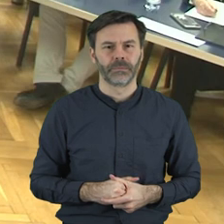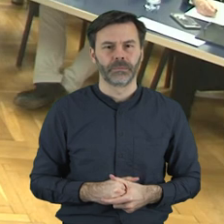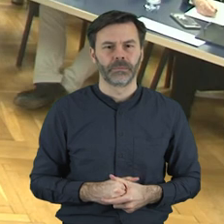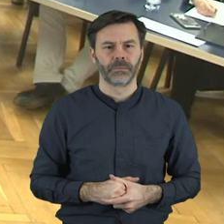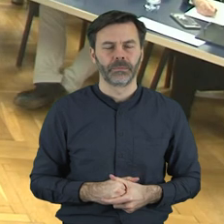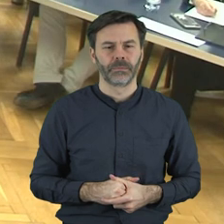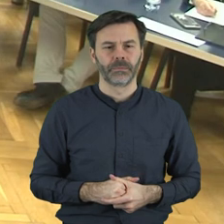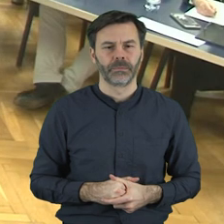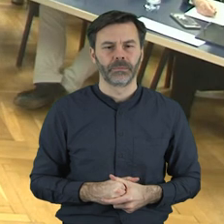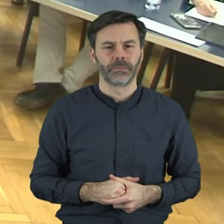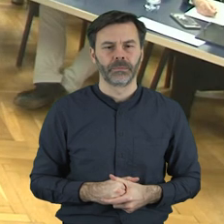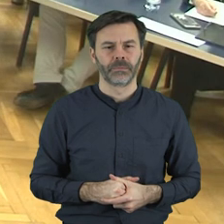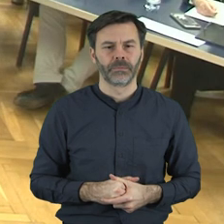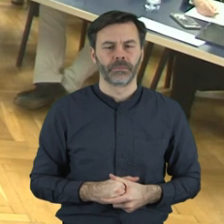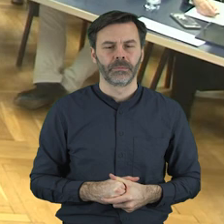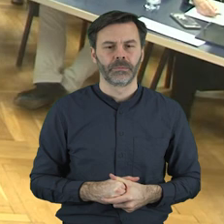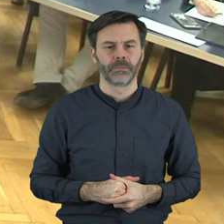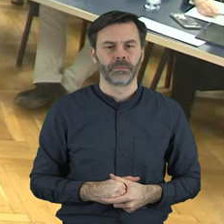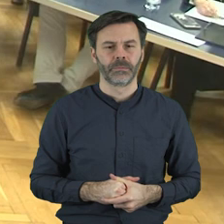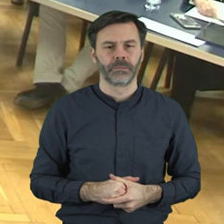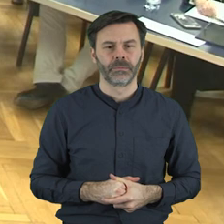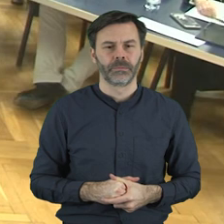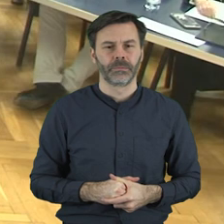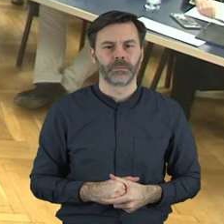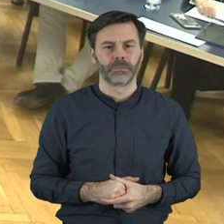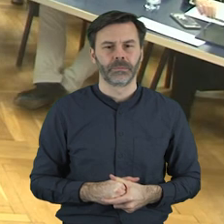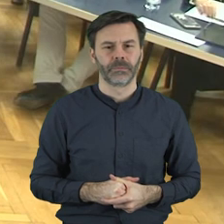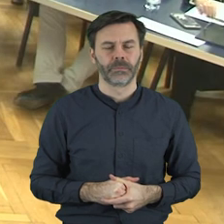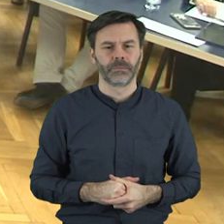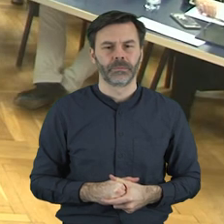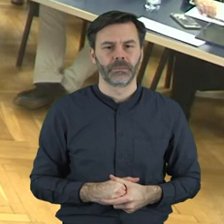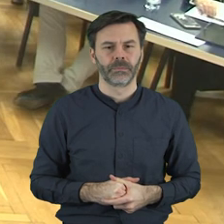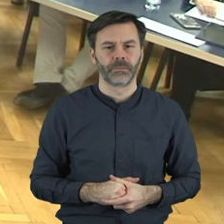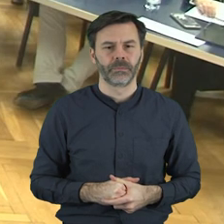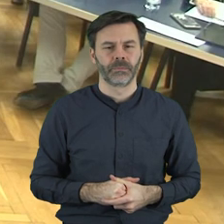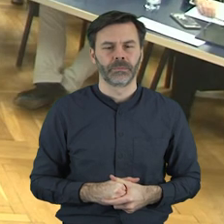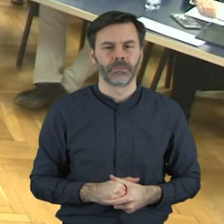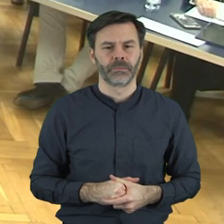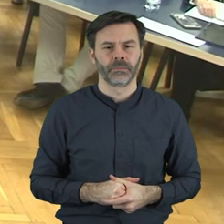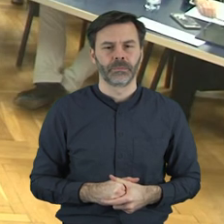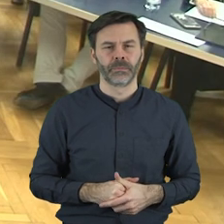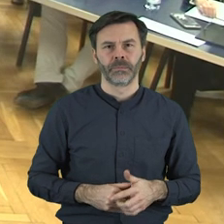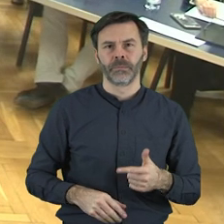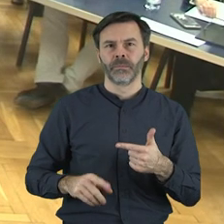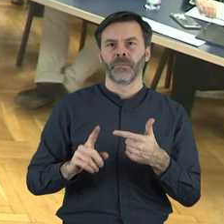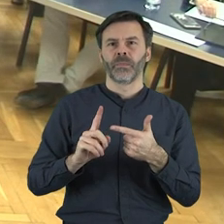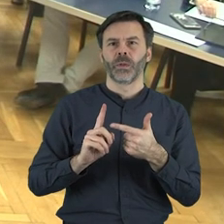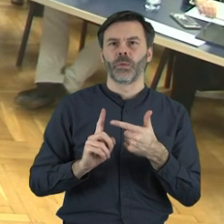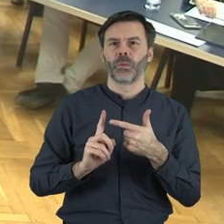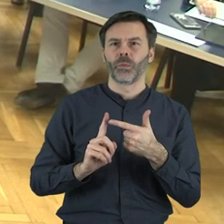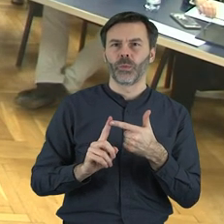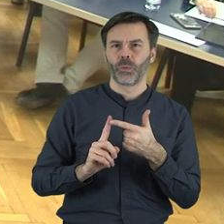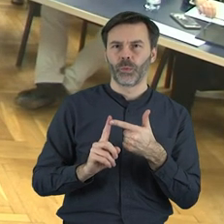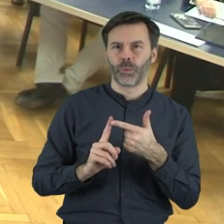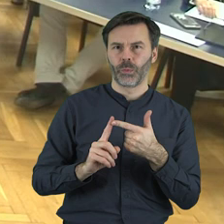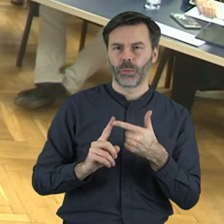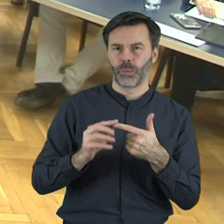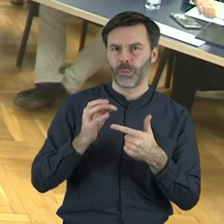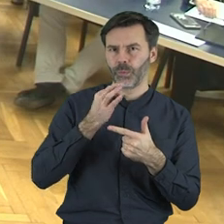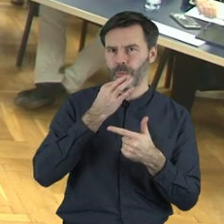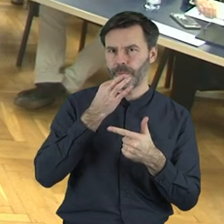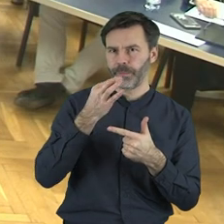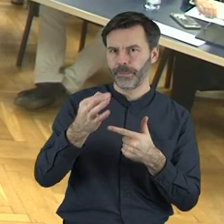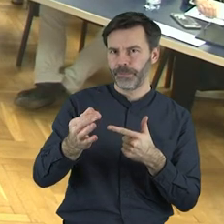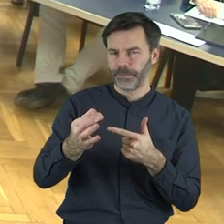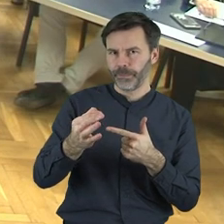Odpowiedź na drugie pytanie dotyczące okresów, na które zawierane były